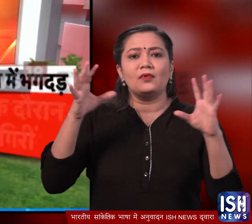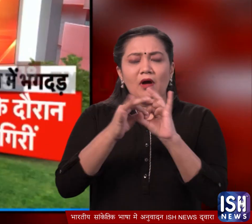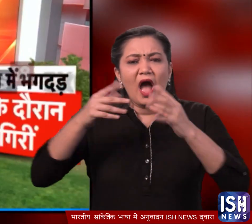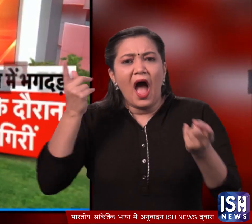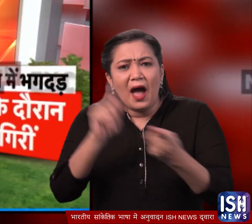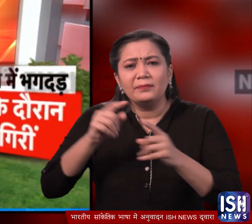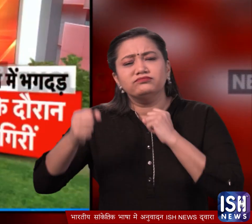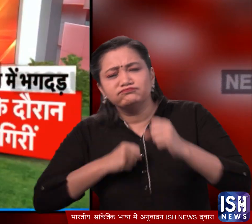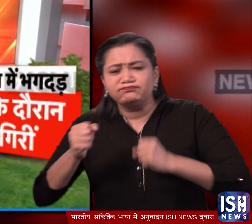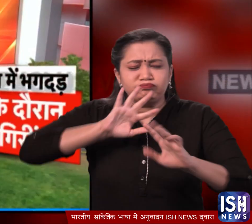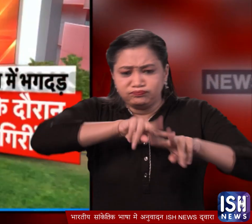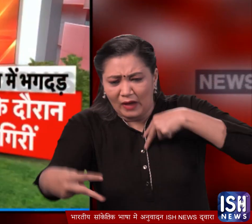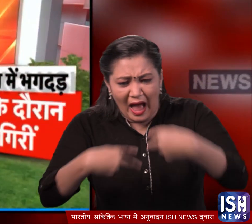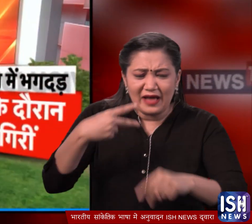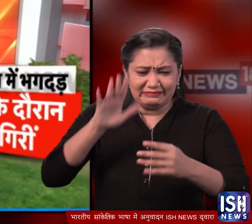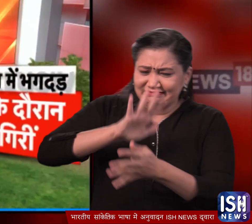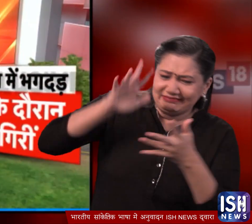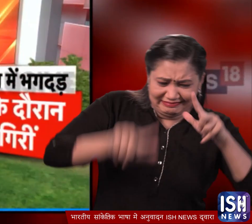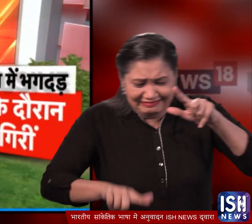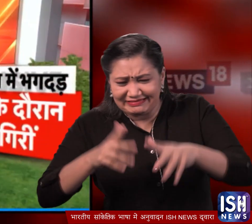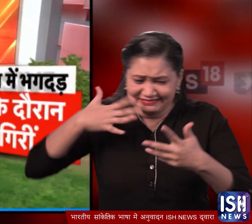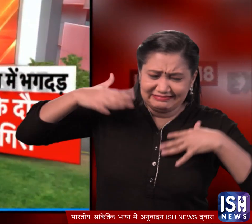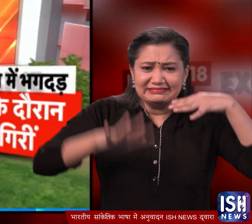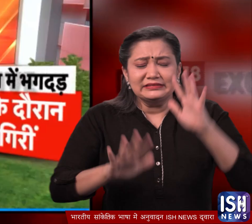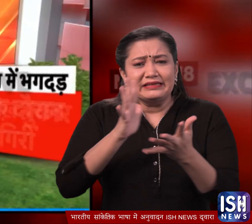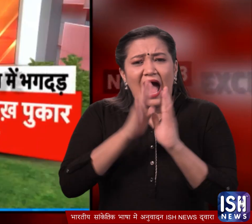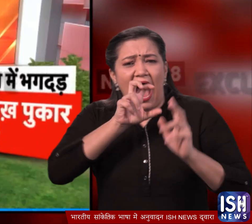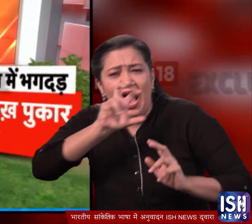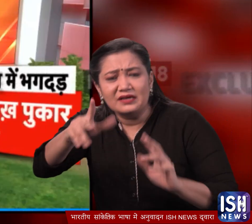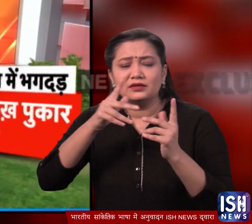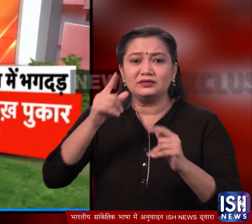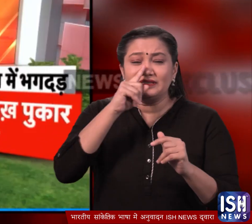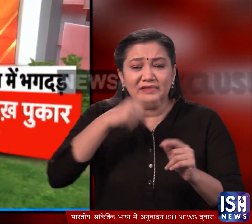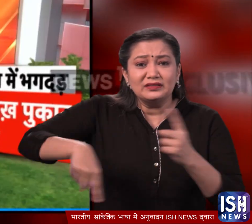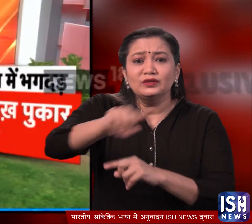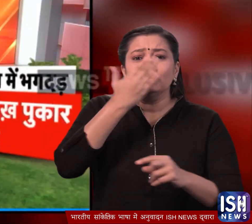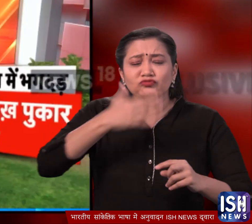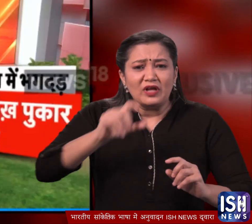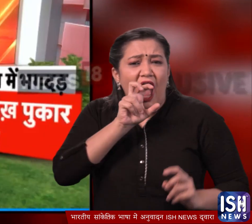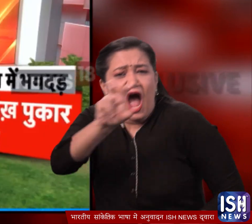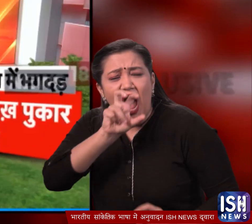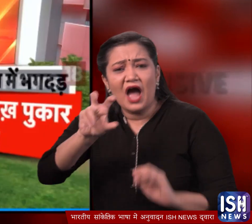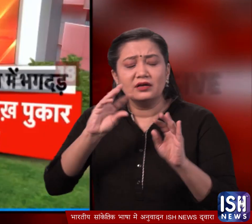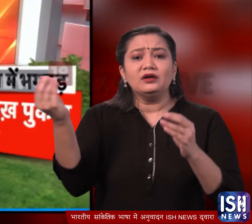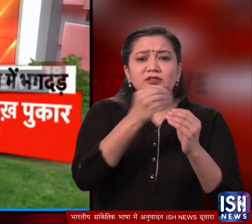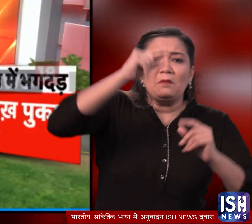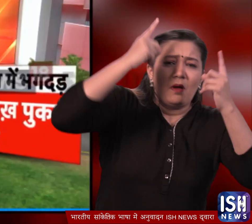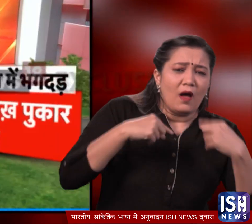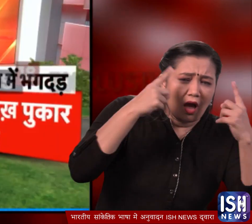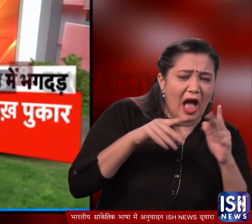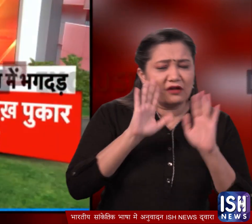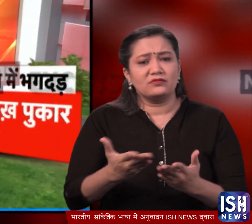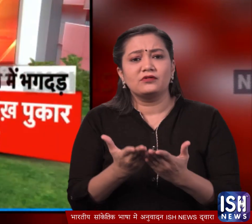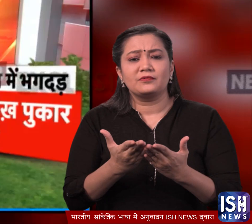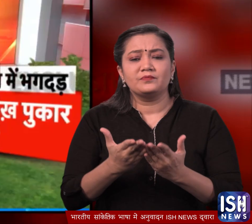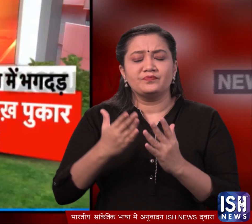इसी दौरान धक्का मुक्की शुरू हो गई। कई छात्राएं जमीन पर गिर गईं और थोड़ी देर में वहां चीख पुकार मच गई। भगदड़ में फंसी छात्राओं में कुछ चिल्लाने लगीं तो